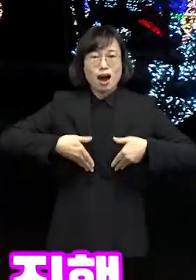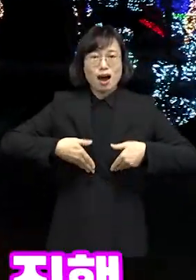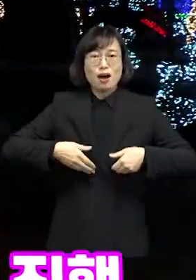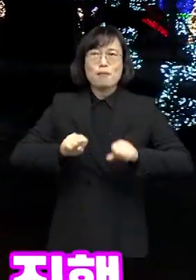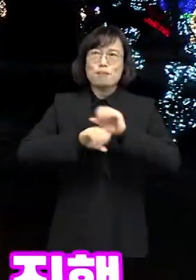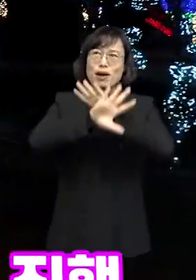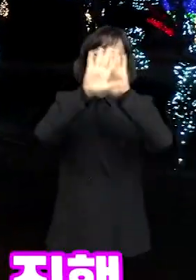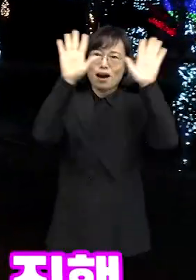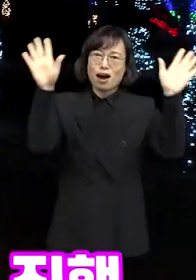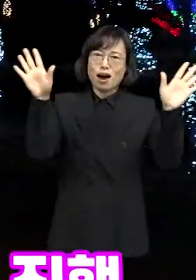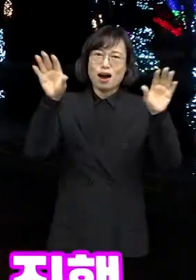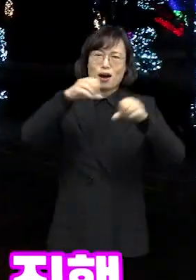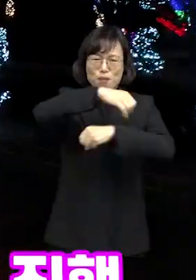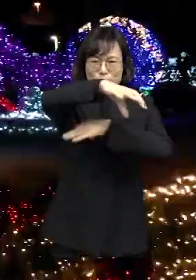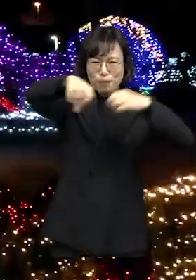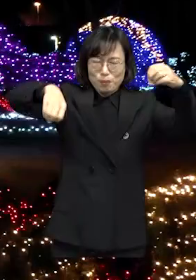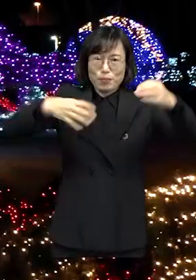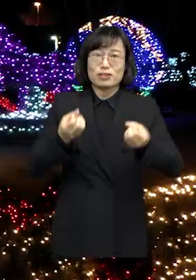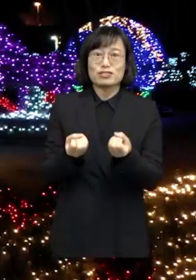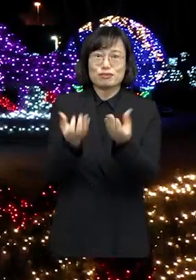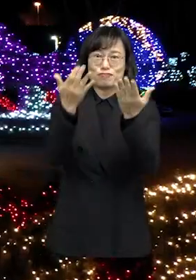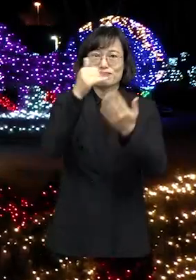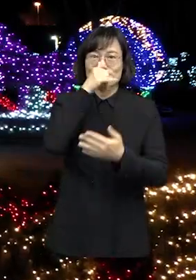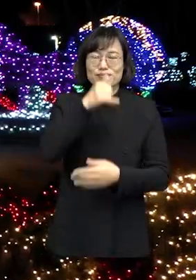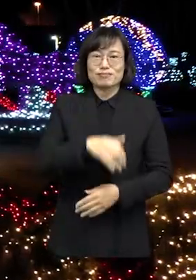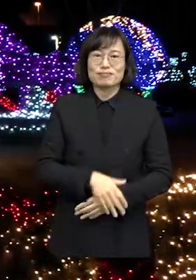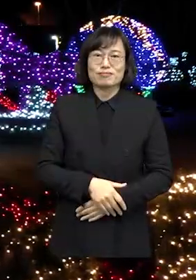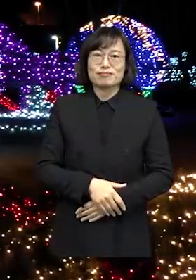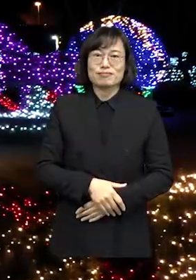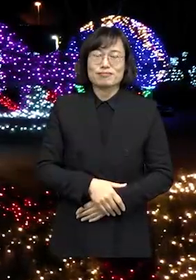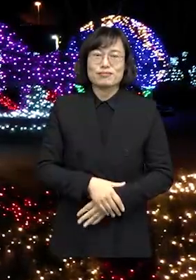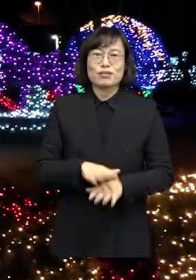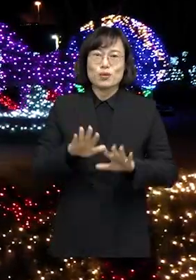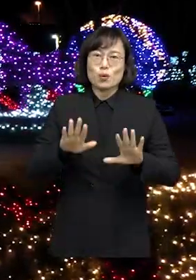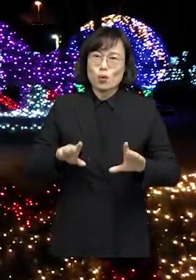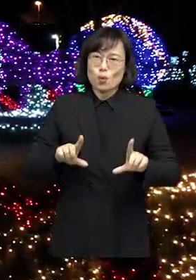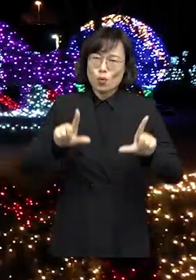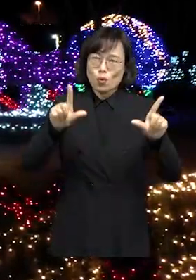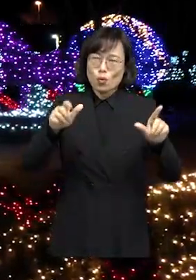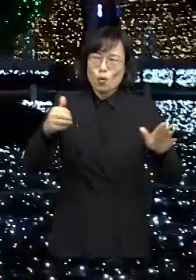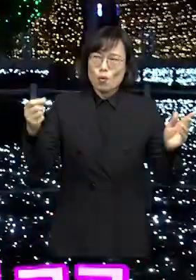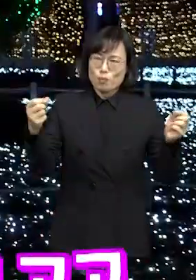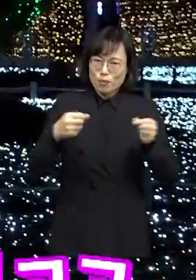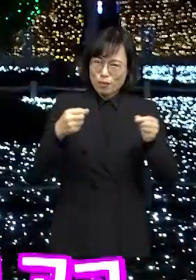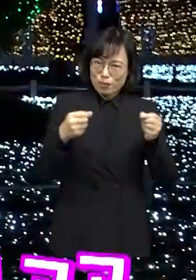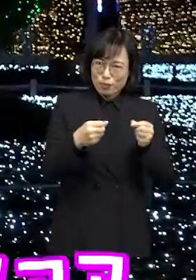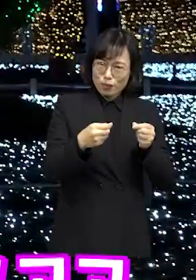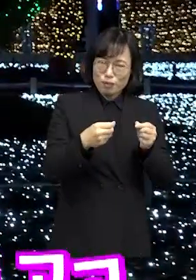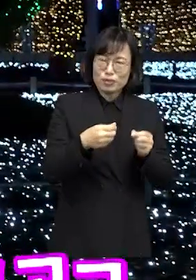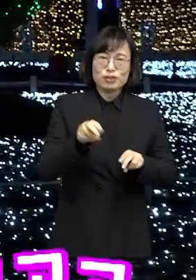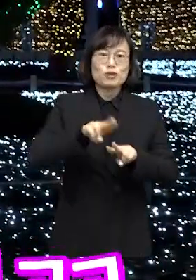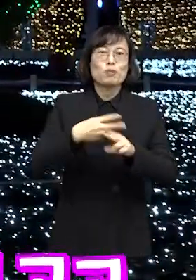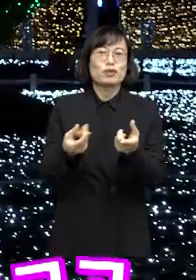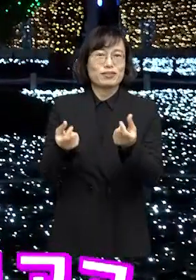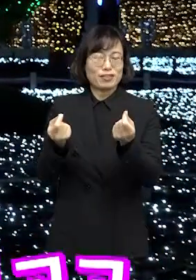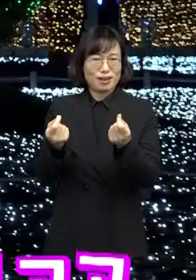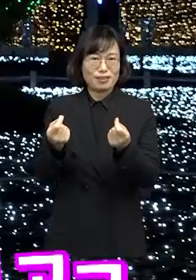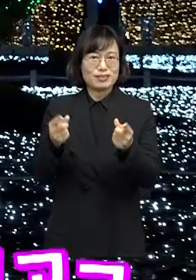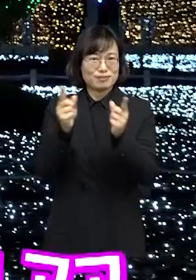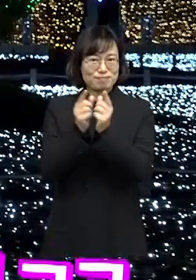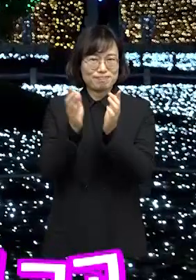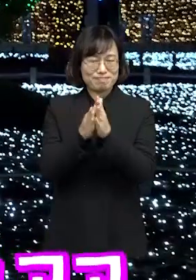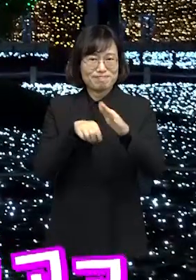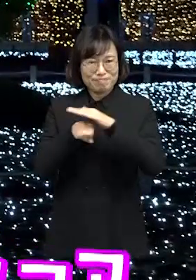따뜻하게 밝혀줄 비축제가 진행된다고 하는데요. 한 해를 마무리하며 선물처럼 찾아온 현장 속으로 다